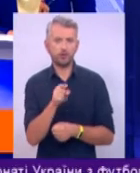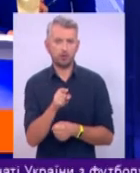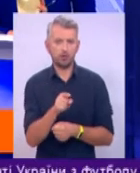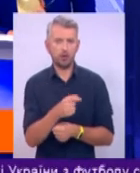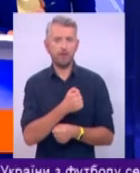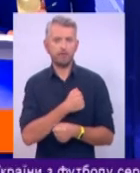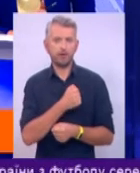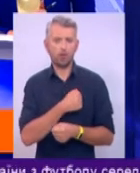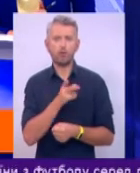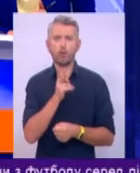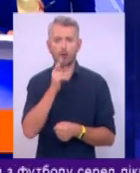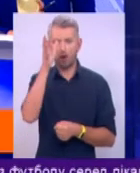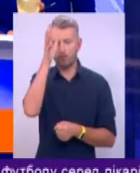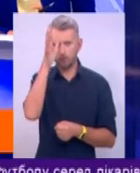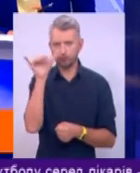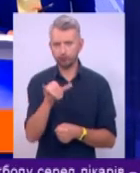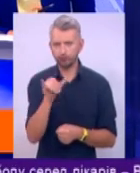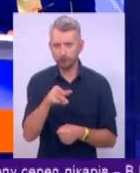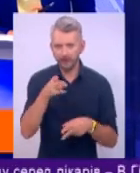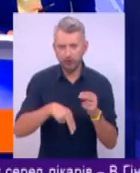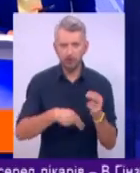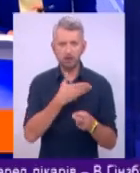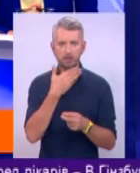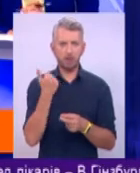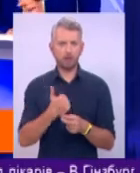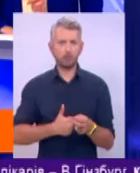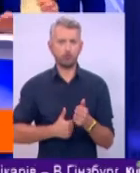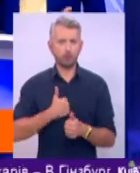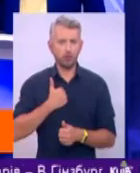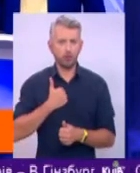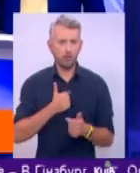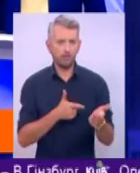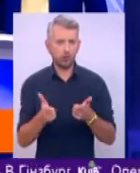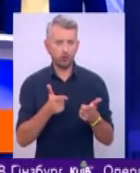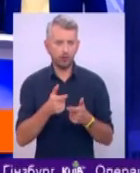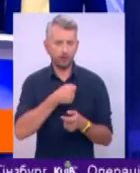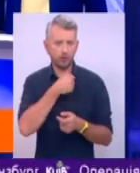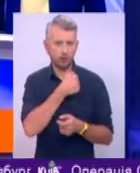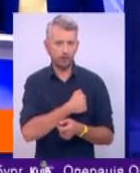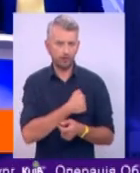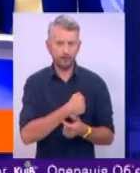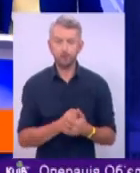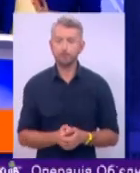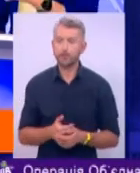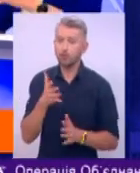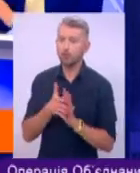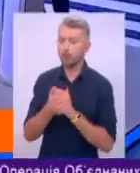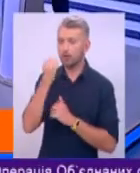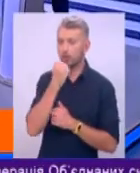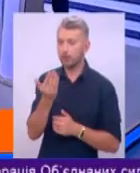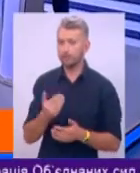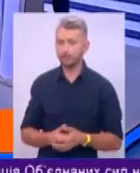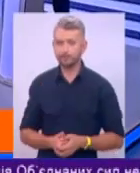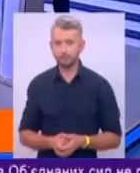військову кафедру закінчили, не мають достойного підготовки військової. Зрозуміло, дякую вам. Прошу, пане